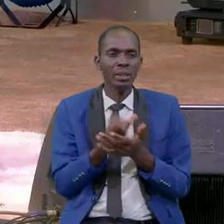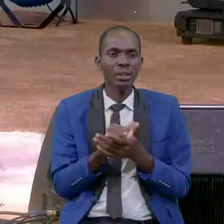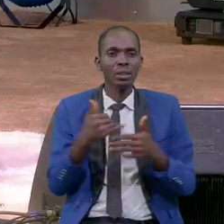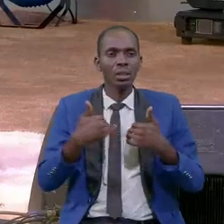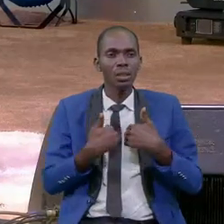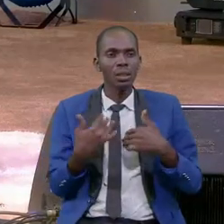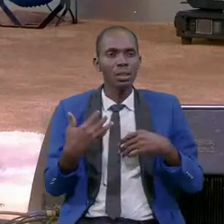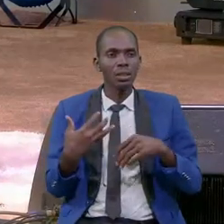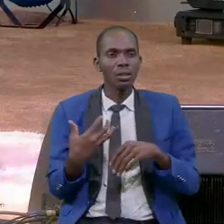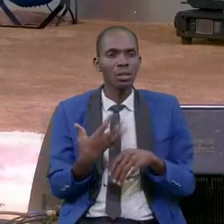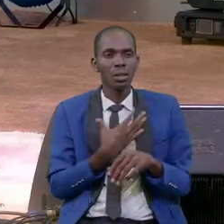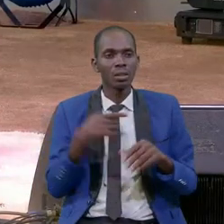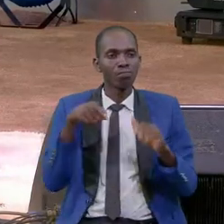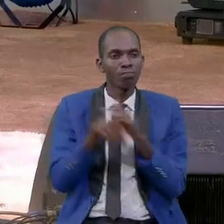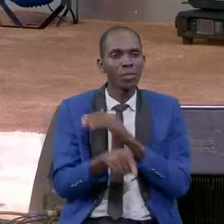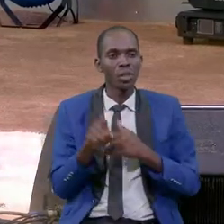fils d'Ammon.